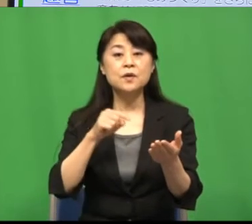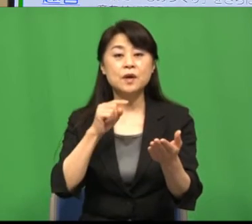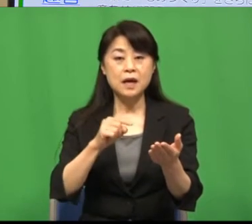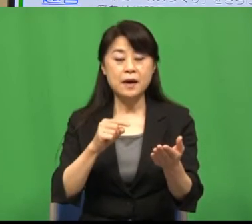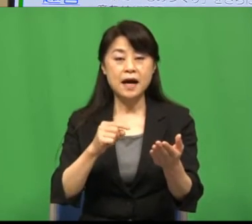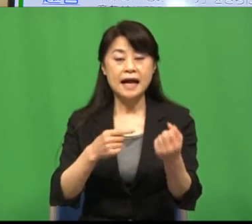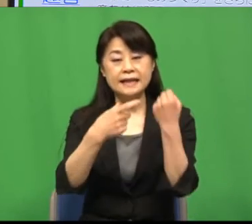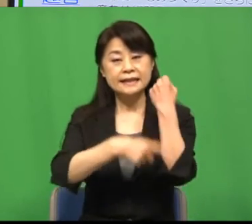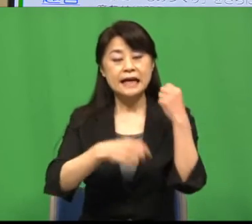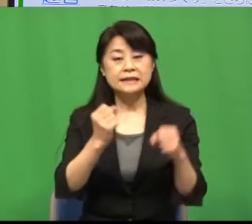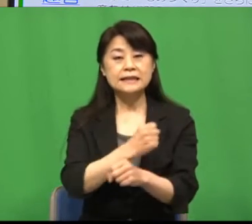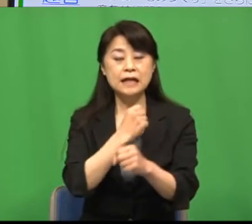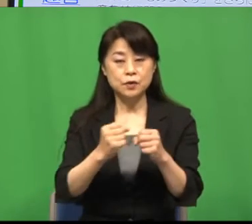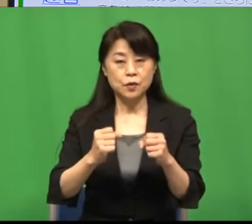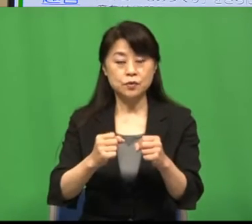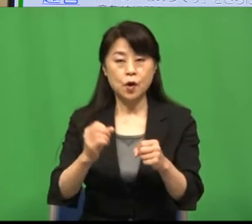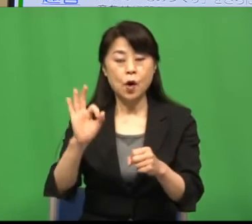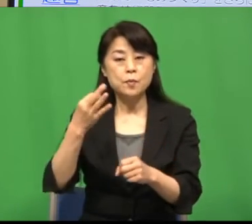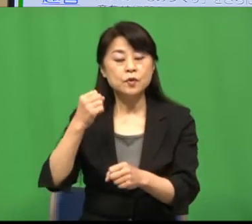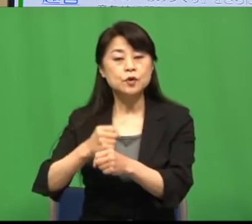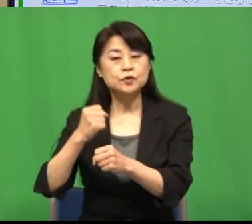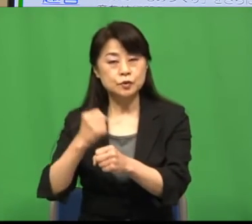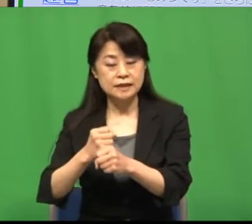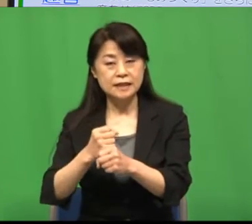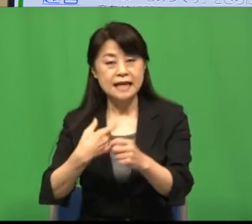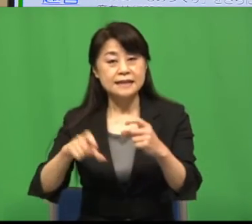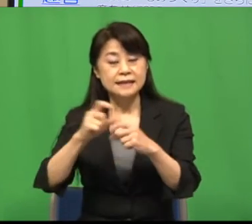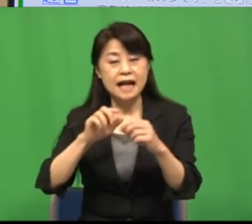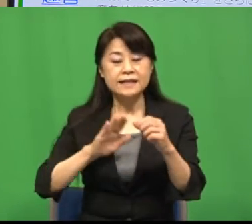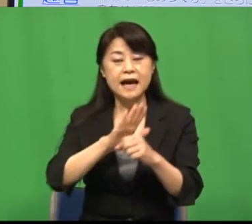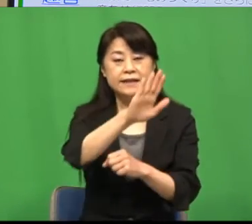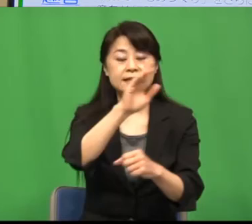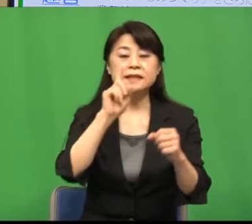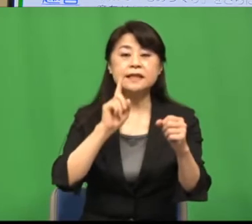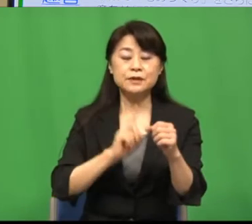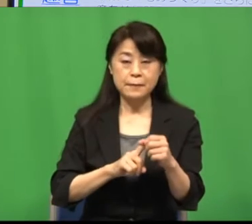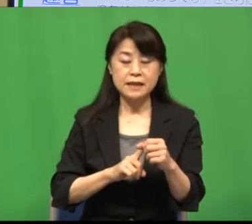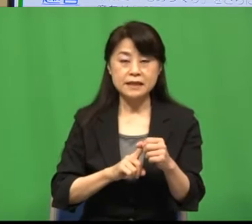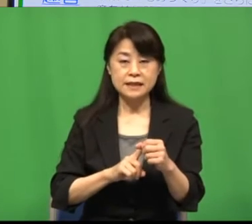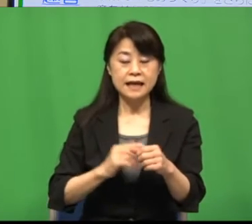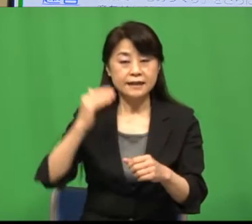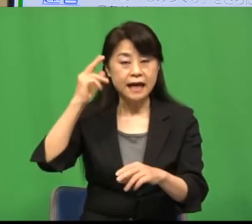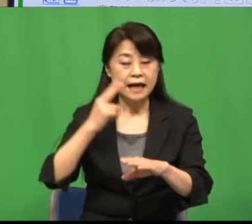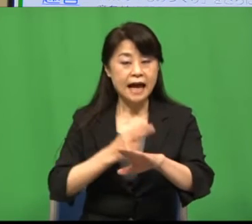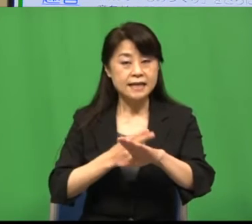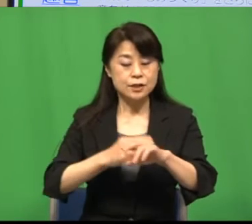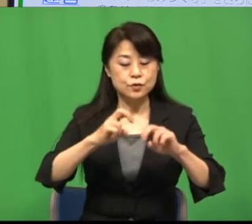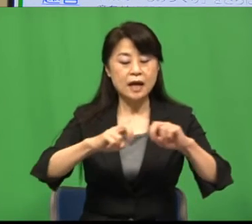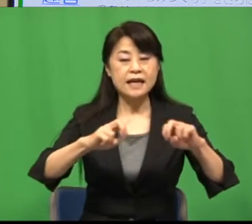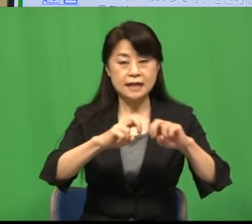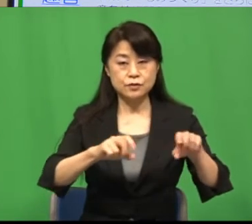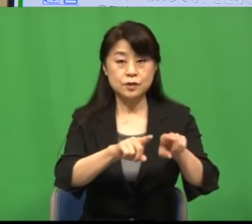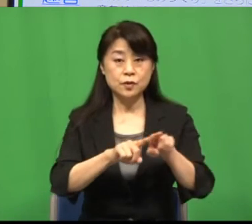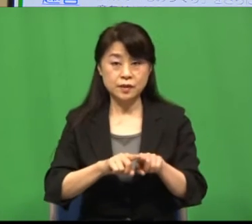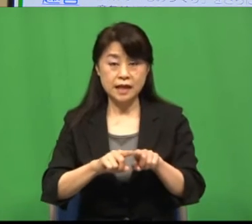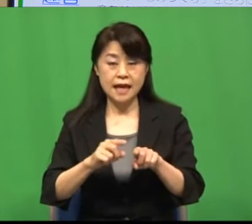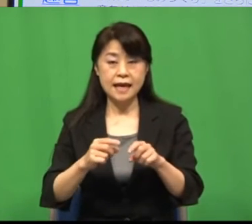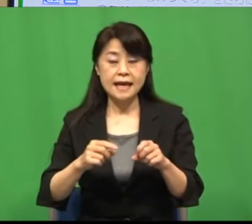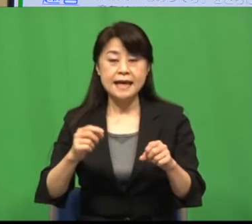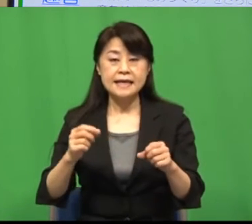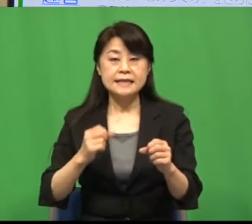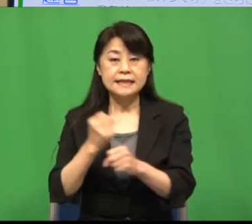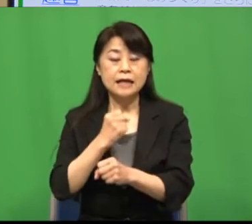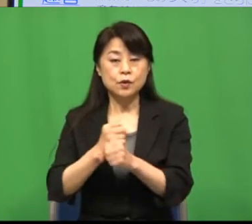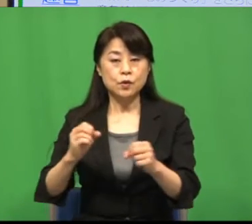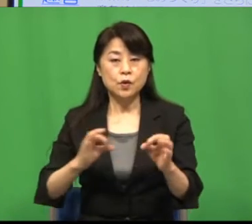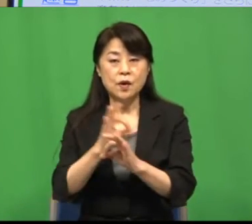基幹産業でありますものづくりをさらに発展させていくために高度な技術開発により本県産業の活性化に寄